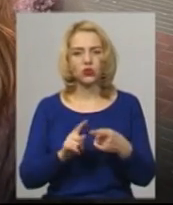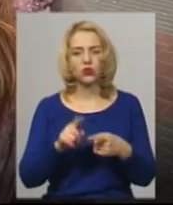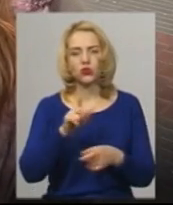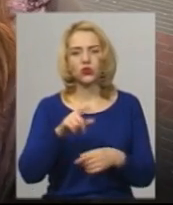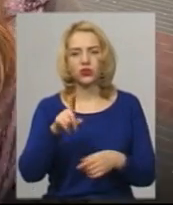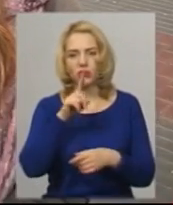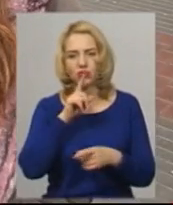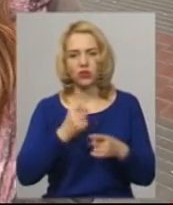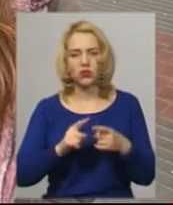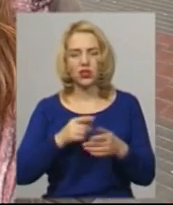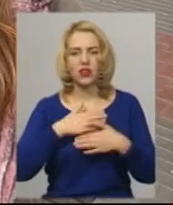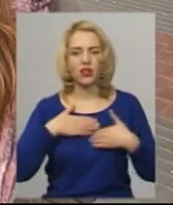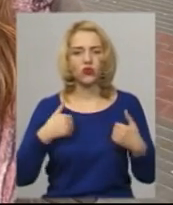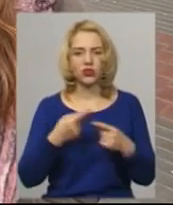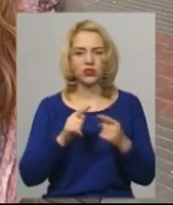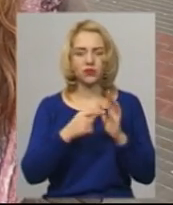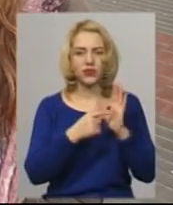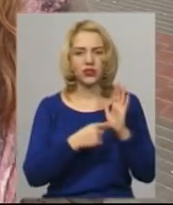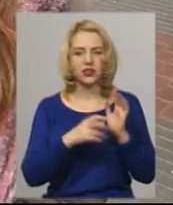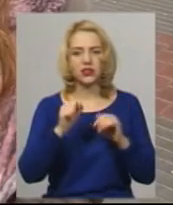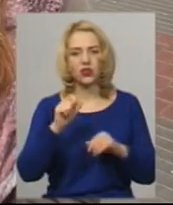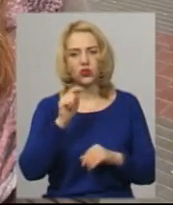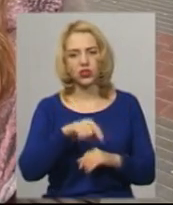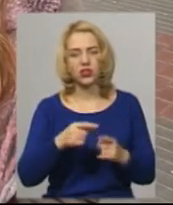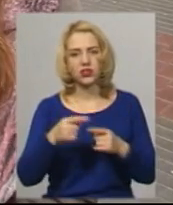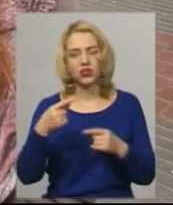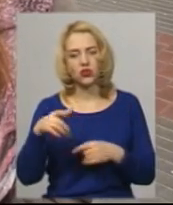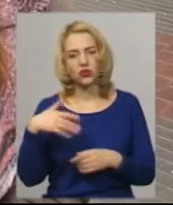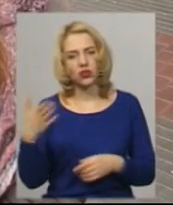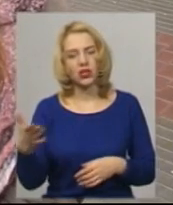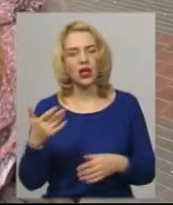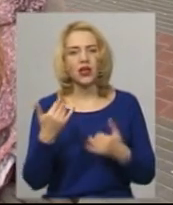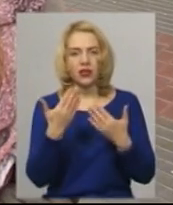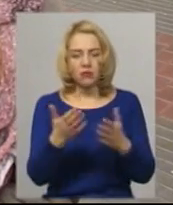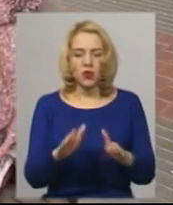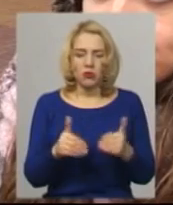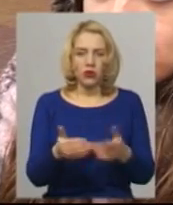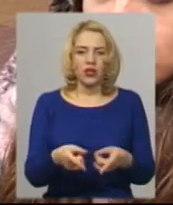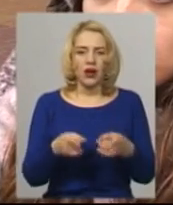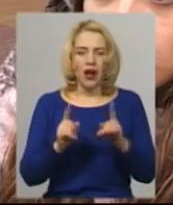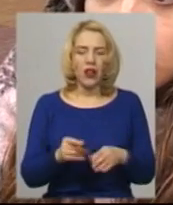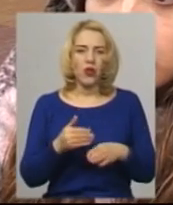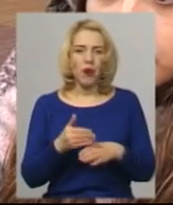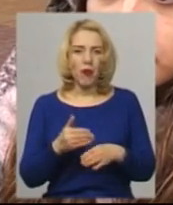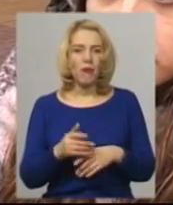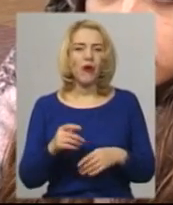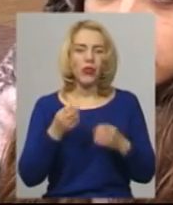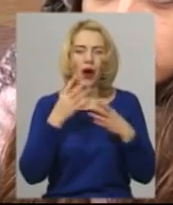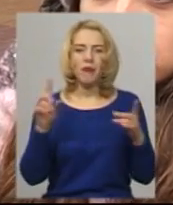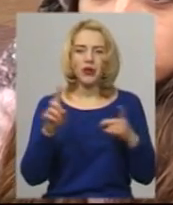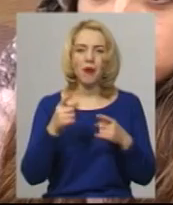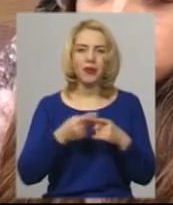і вони не хочуть цим ділитися. Хоча, з іншої сторони, їм пропонують реальну допомогу. І дуже добре, що про